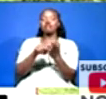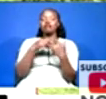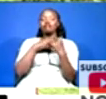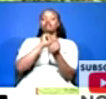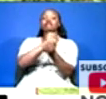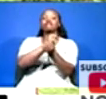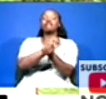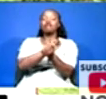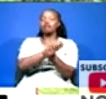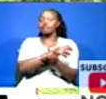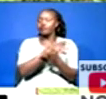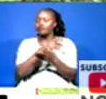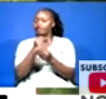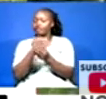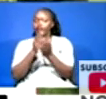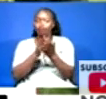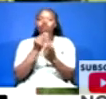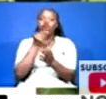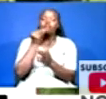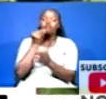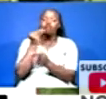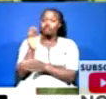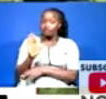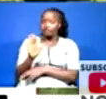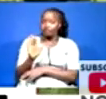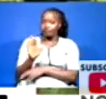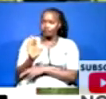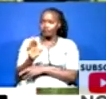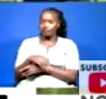tukapeleka kwa bomba ya papa yake. Kwa hivyo yenye